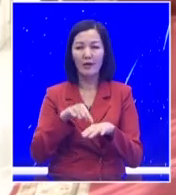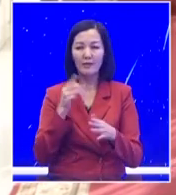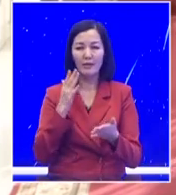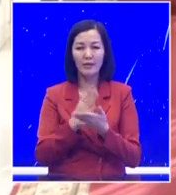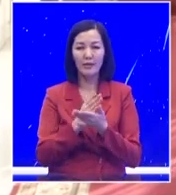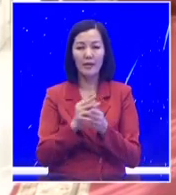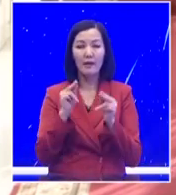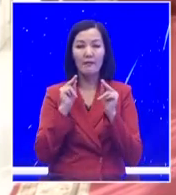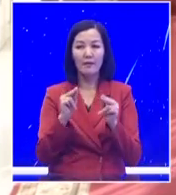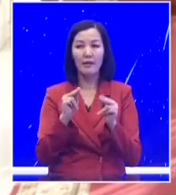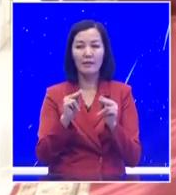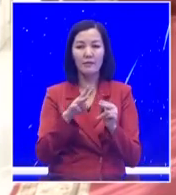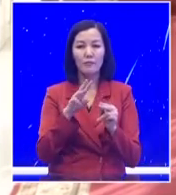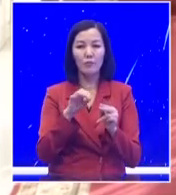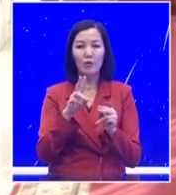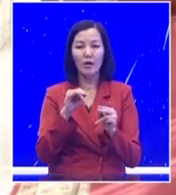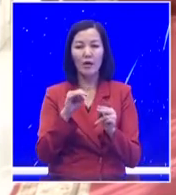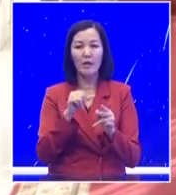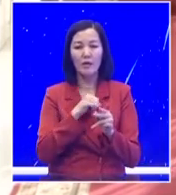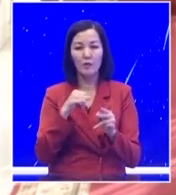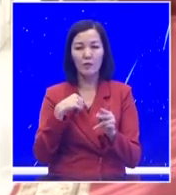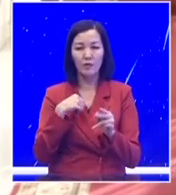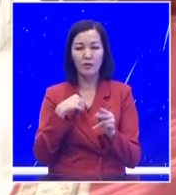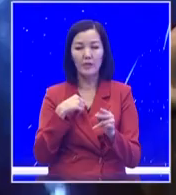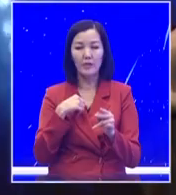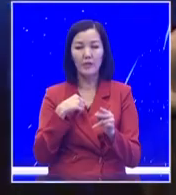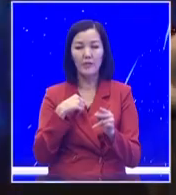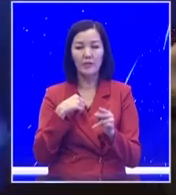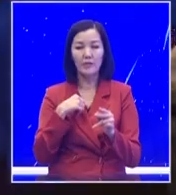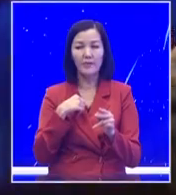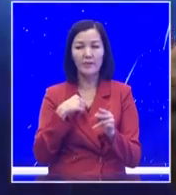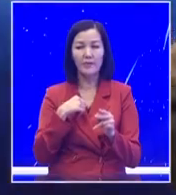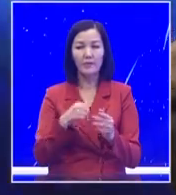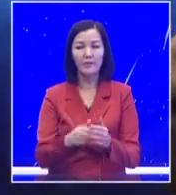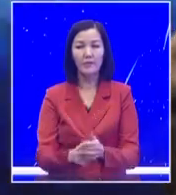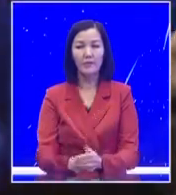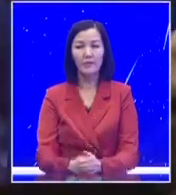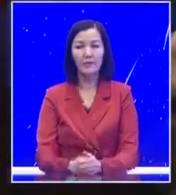нағыз мұқаң енді бір аунап өзінің туған жерінде жатқан шығар енді.